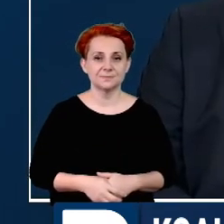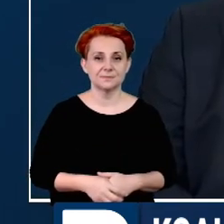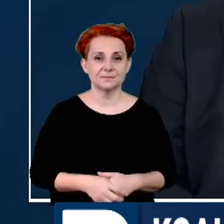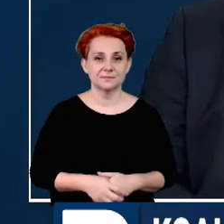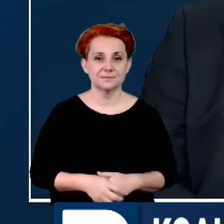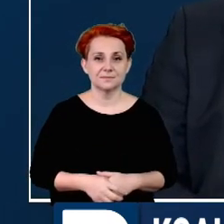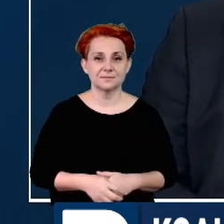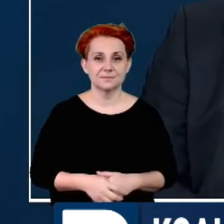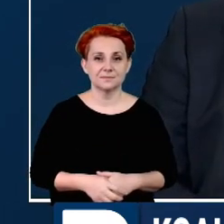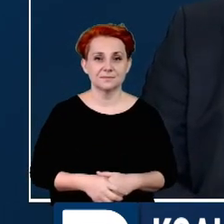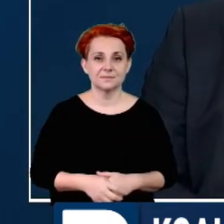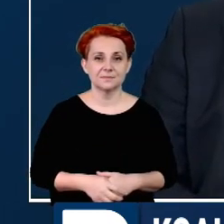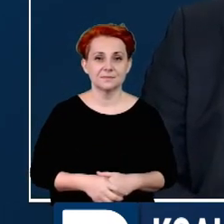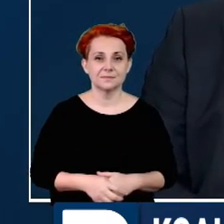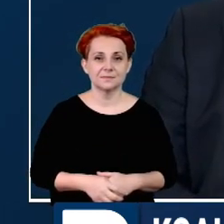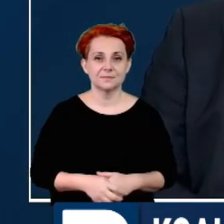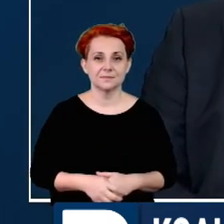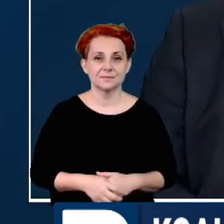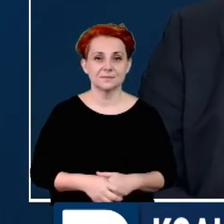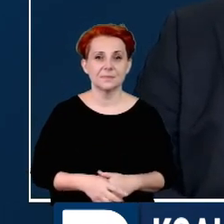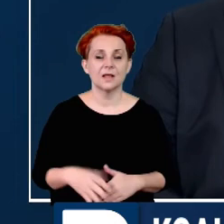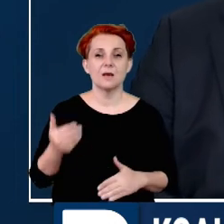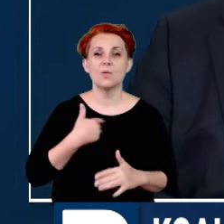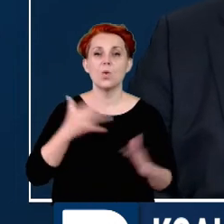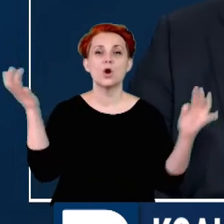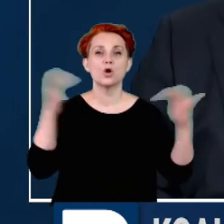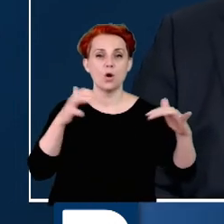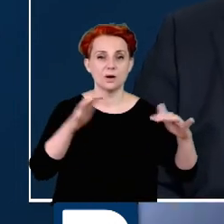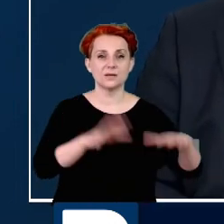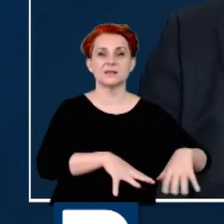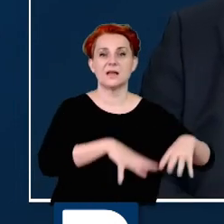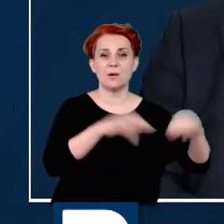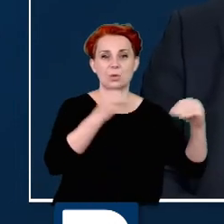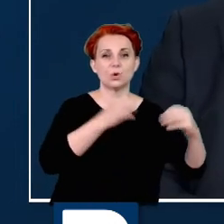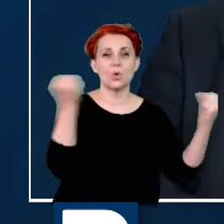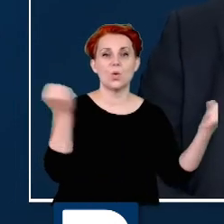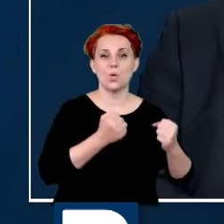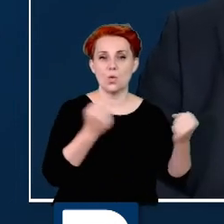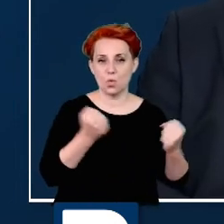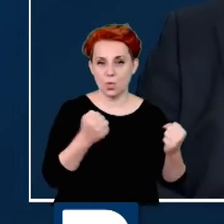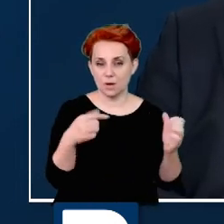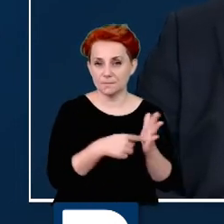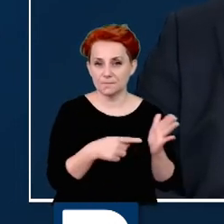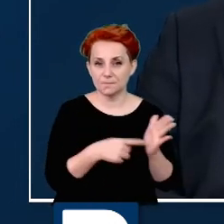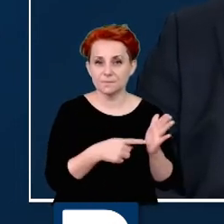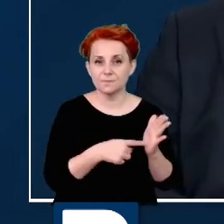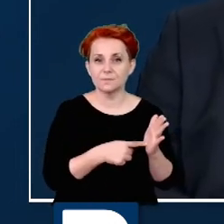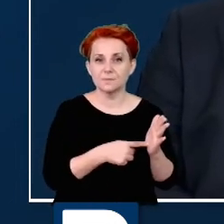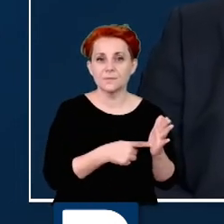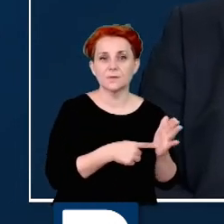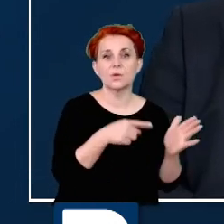No, z największą fanfarą odbył się kongres na początku. Rewerberacje do tego odczuwamy do